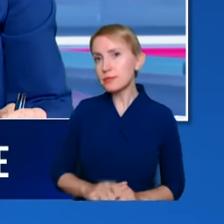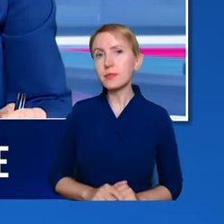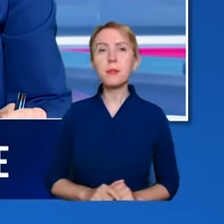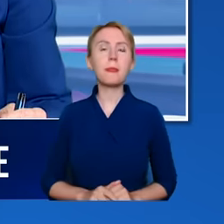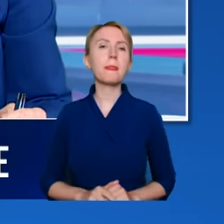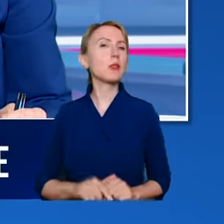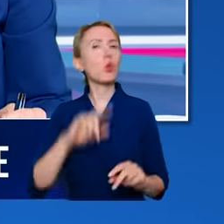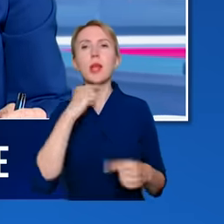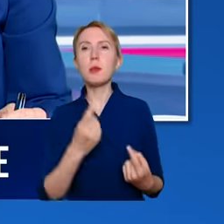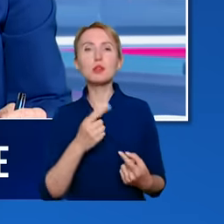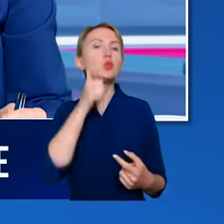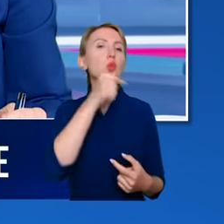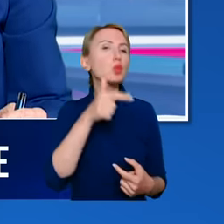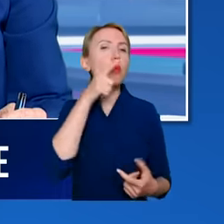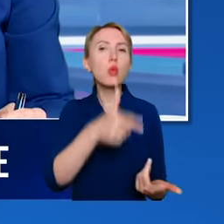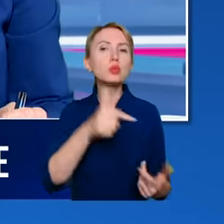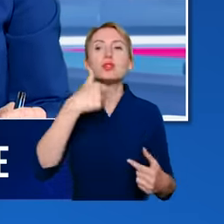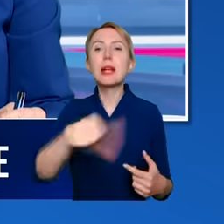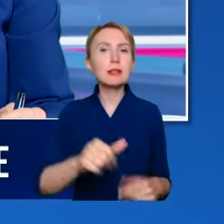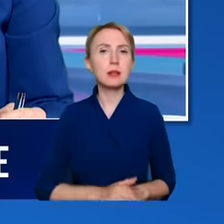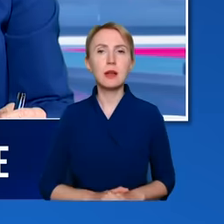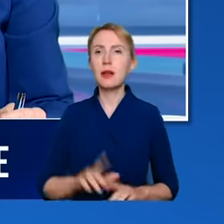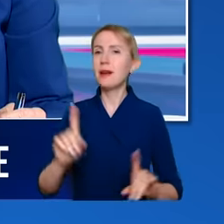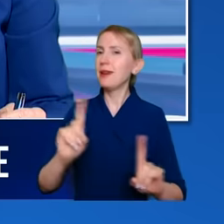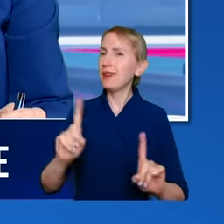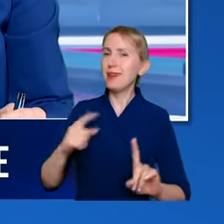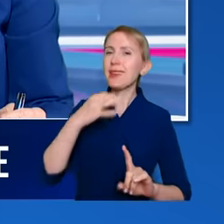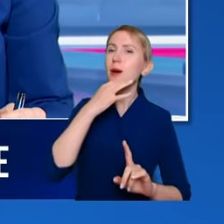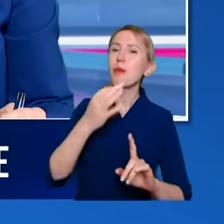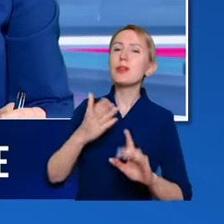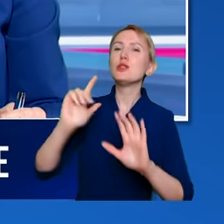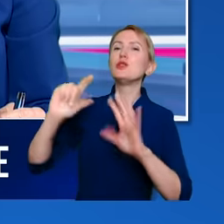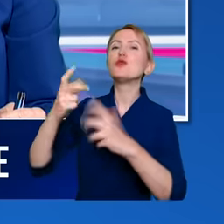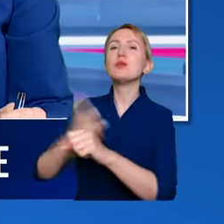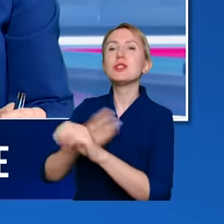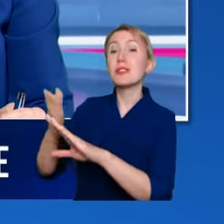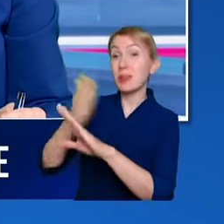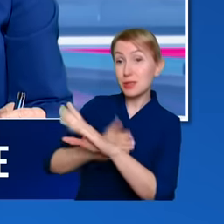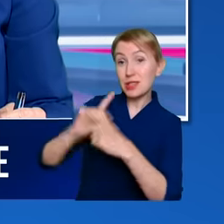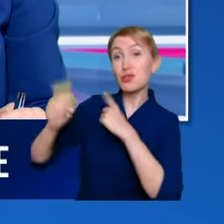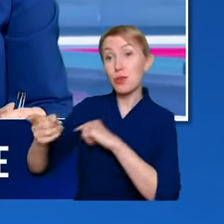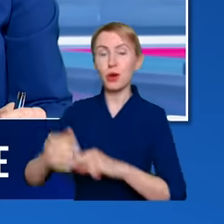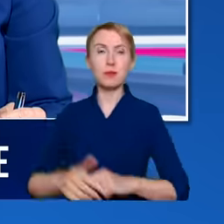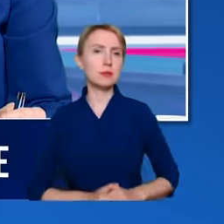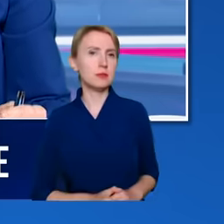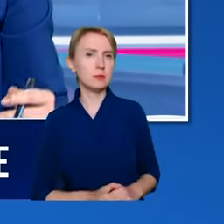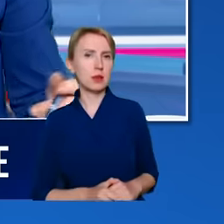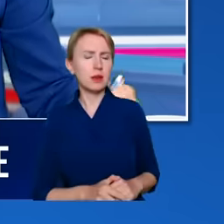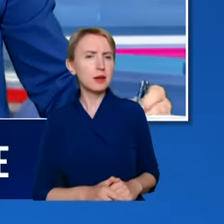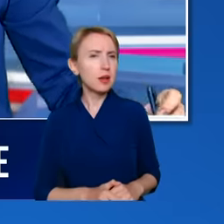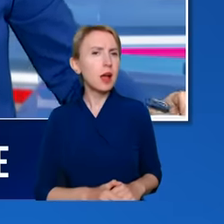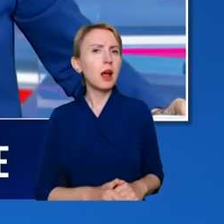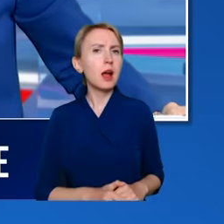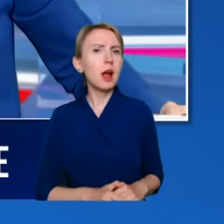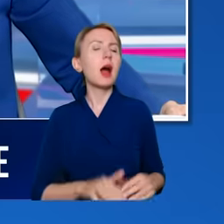pani, czy to będzie jutro, czy to będzie za tydzień. Nie, ja ale pytam, czy to będzie przed 7 czerwca. Na pewno po wyborach. A dlaczego pan tak uważa, że na pewno